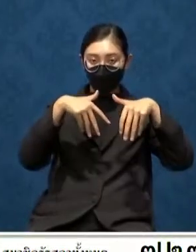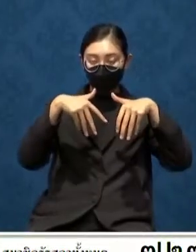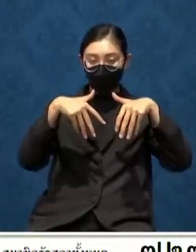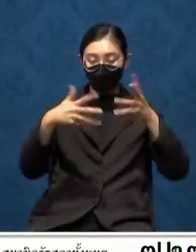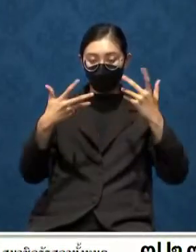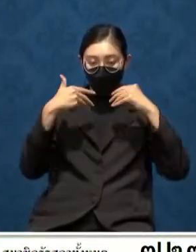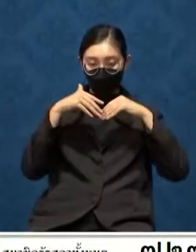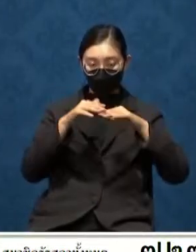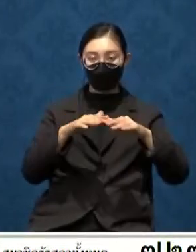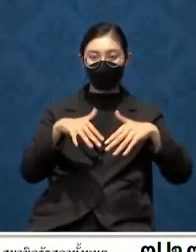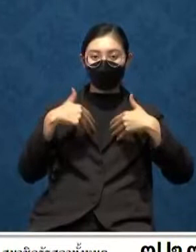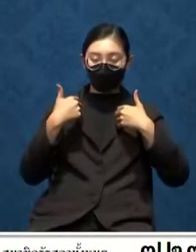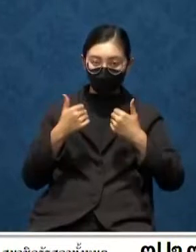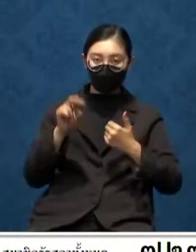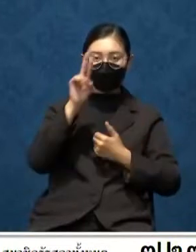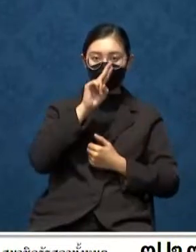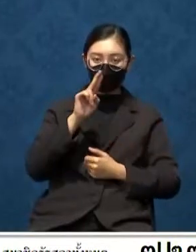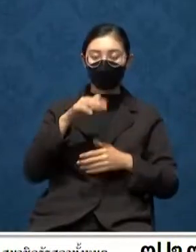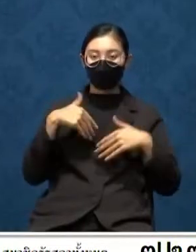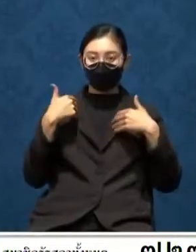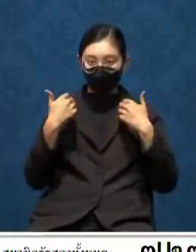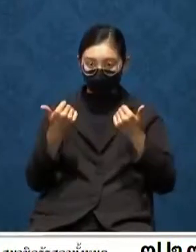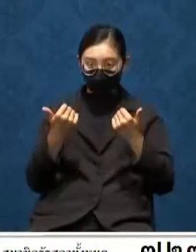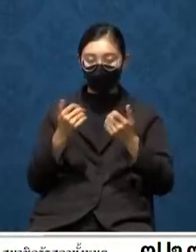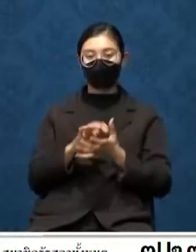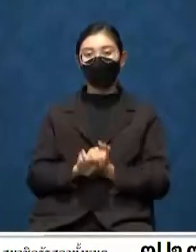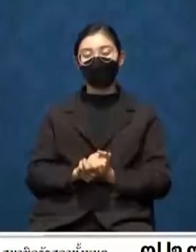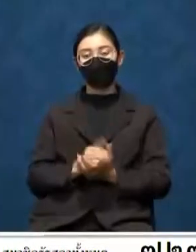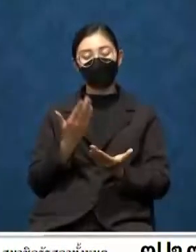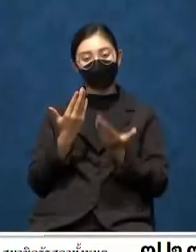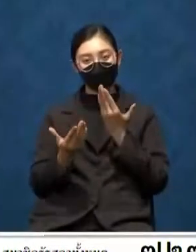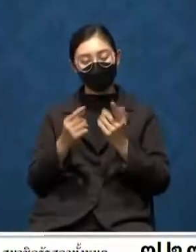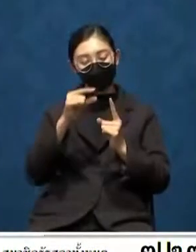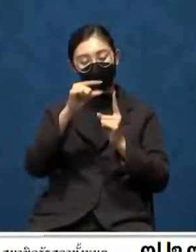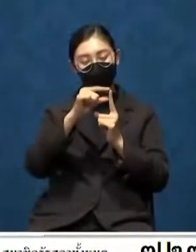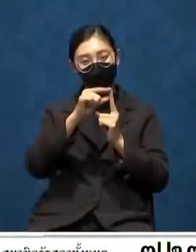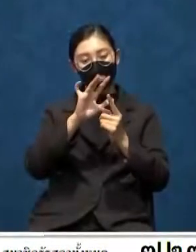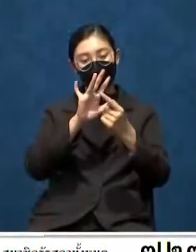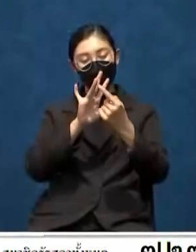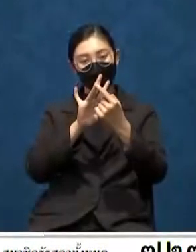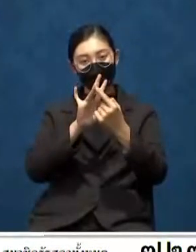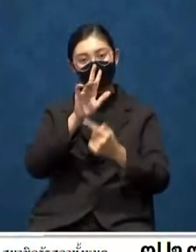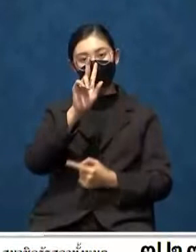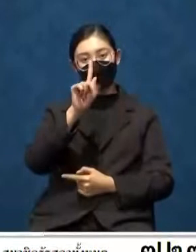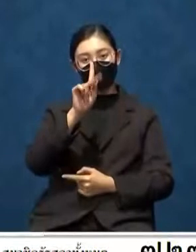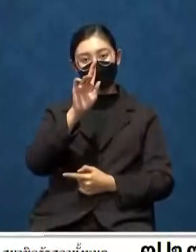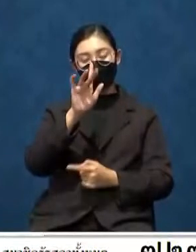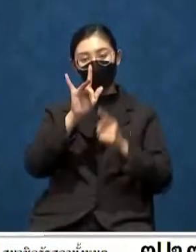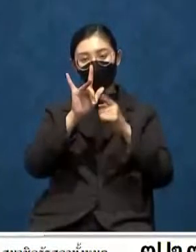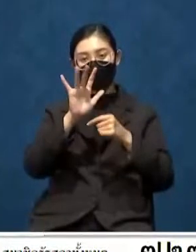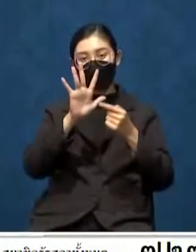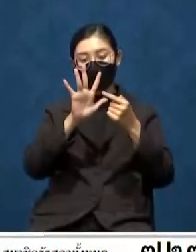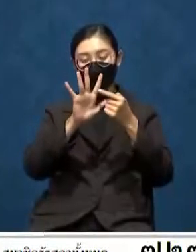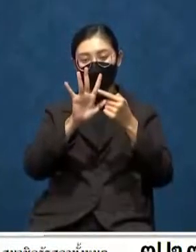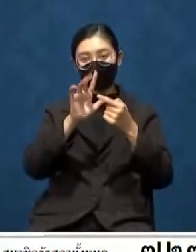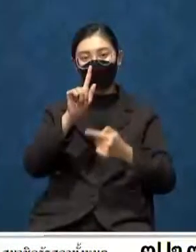ที่ที่บางทีก็จะมีคำว่าเข้าถึงและใช้ได้โดยสะดวกบางที่ก็จะมีเข้าถึงหรือใช้ได้โดย